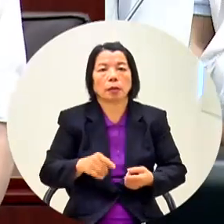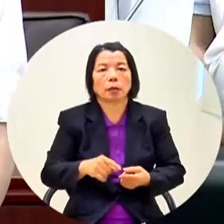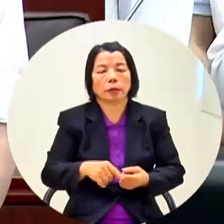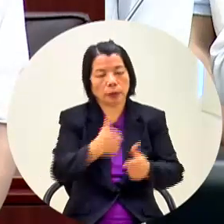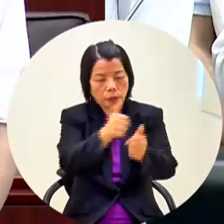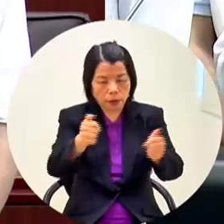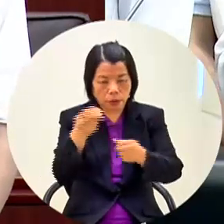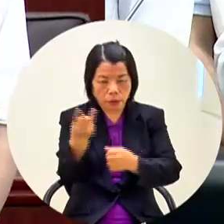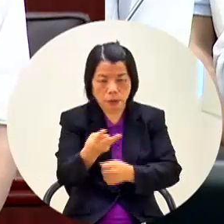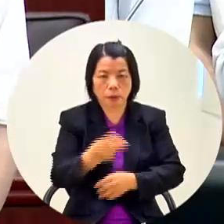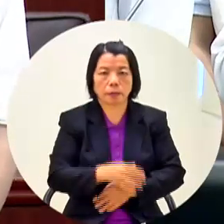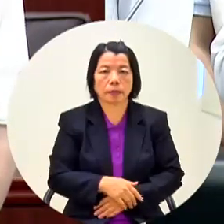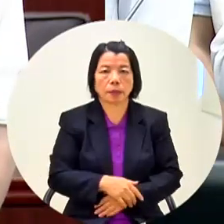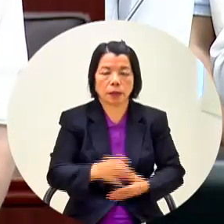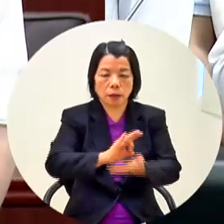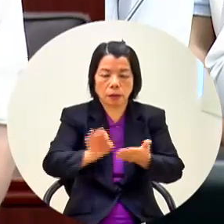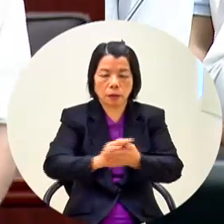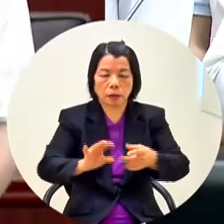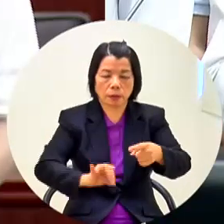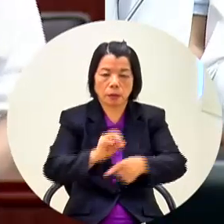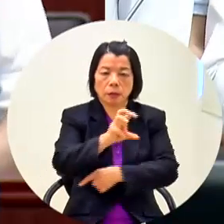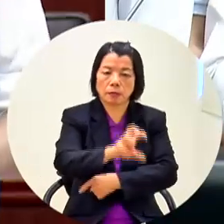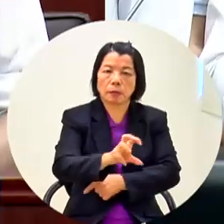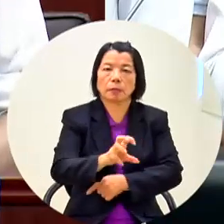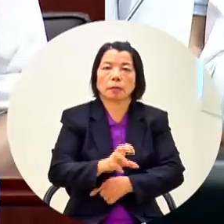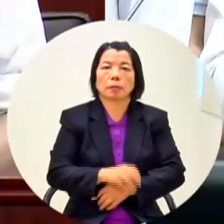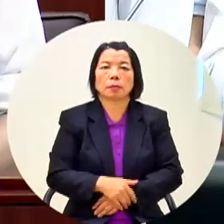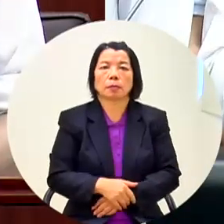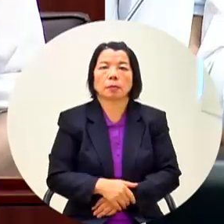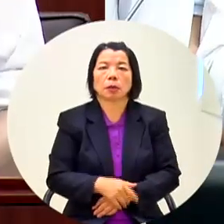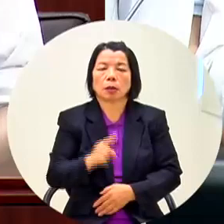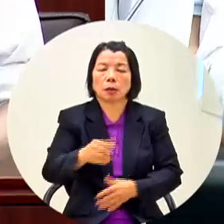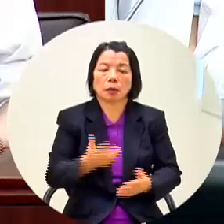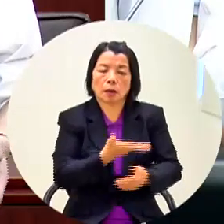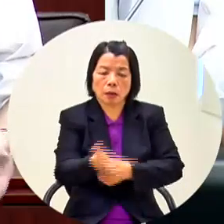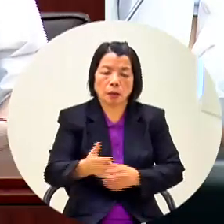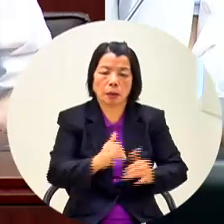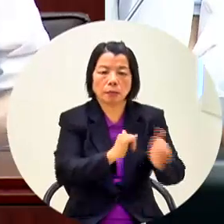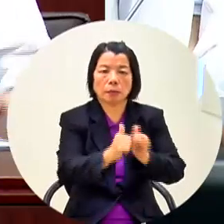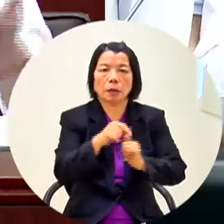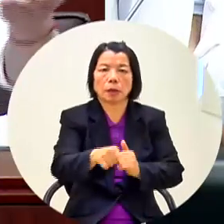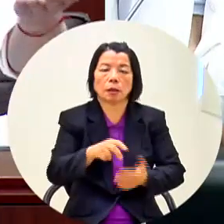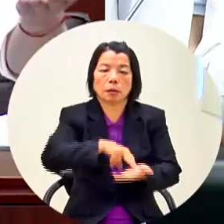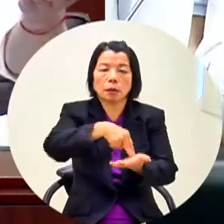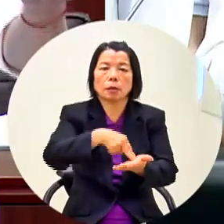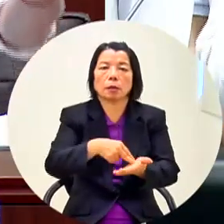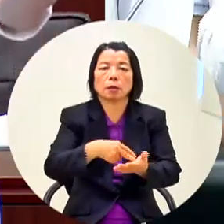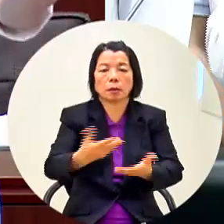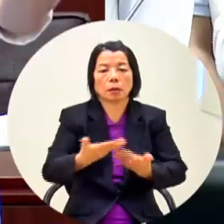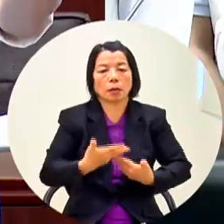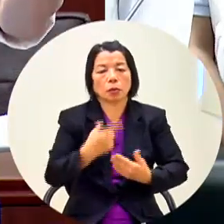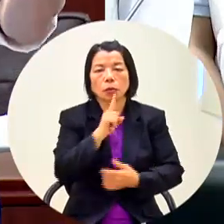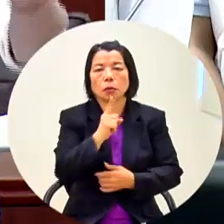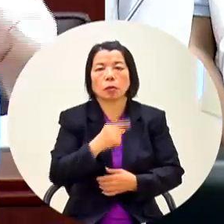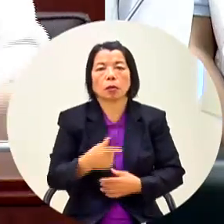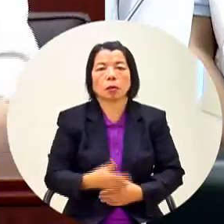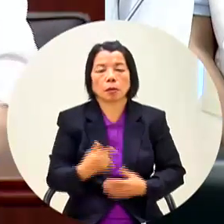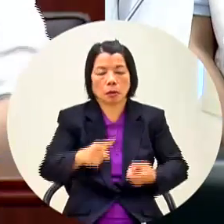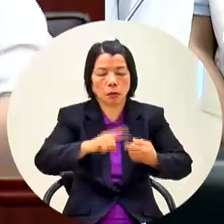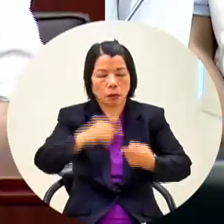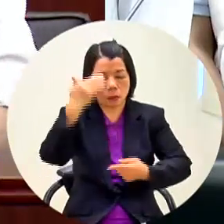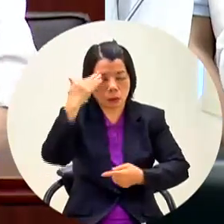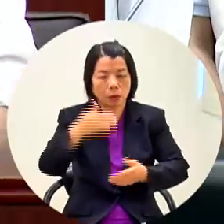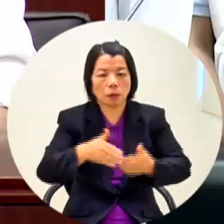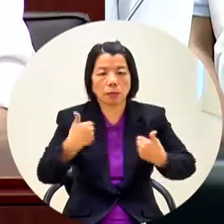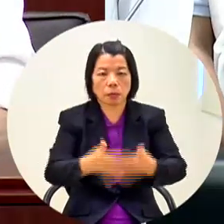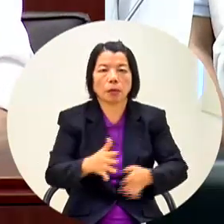啦，那你不给市民？ 因为你叫我站起来，不要我讲还是。 你要道歉无？你请讲。